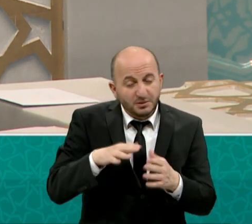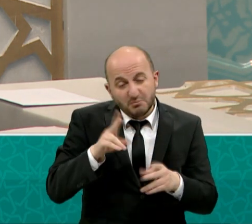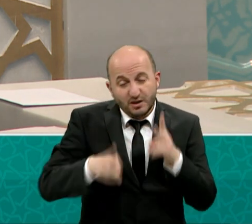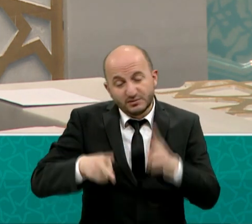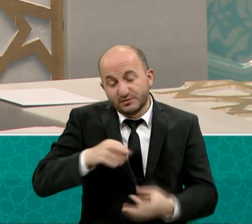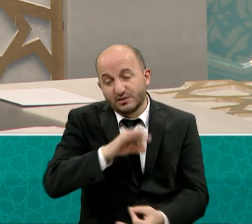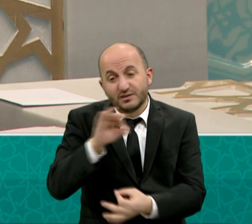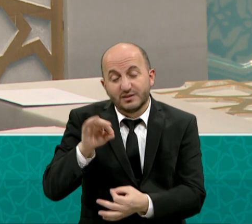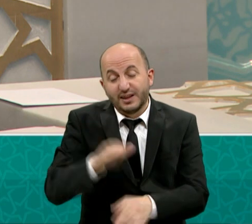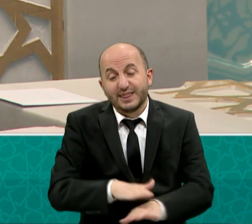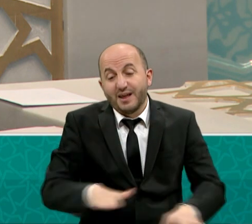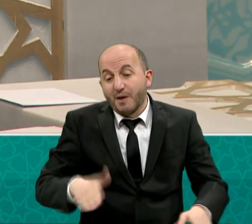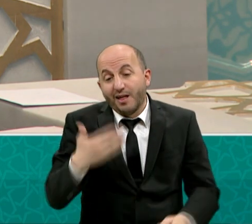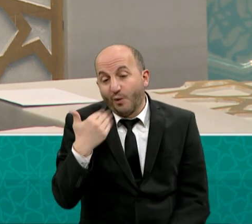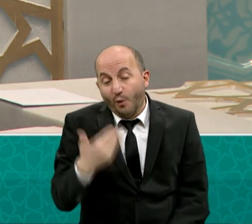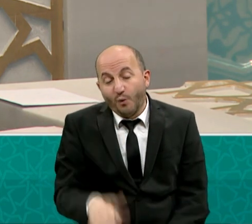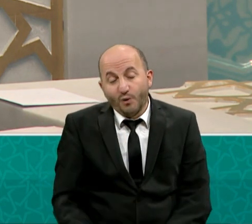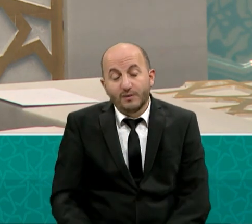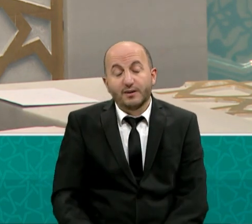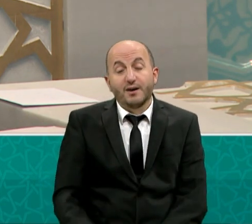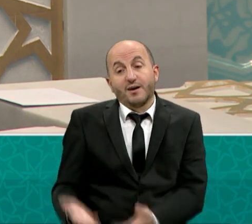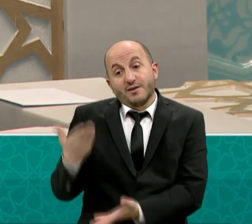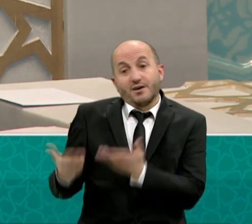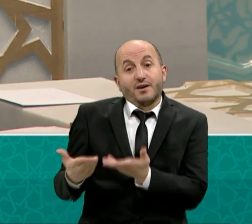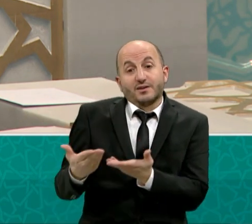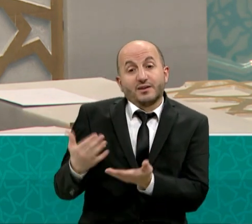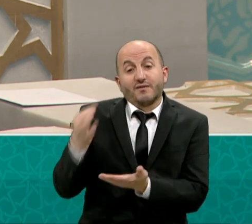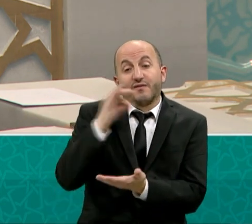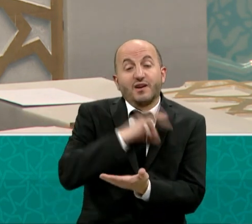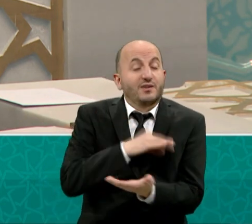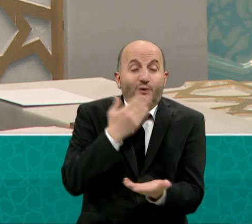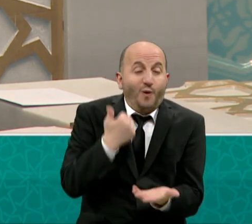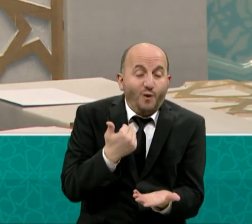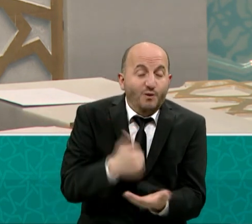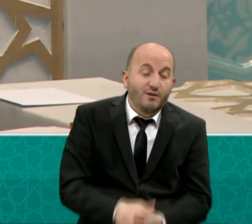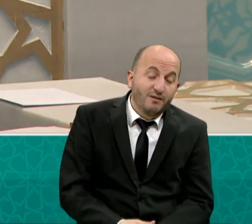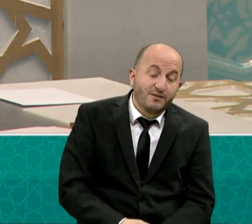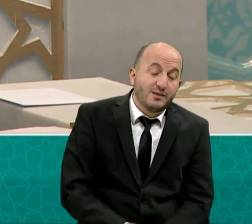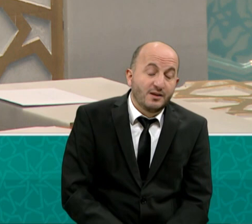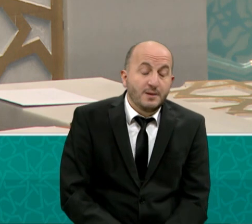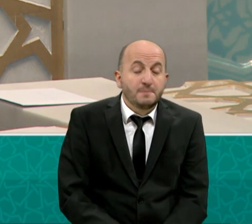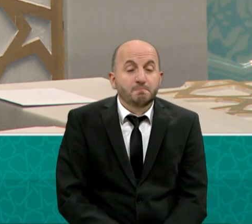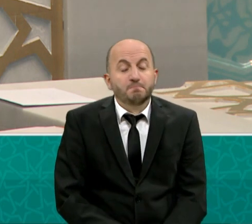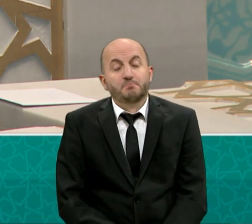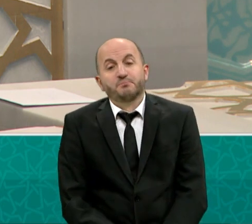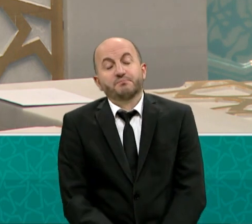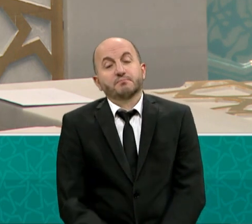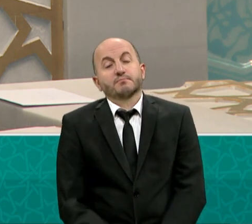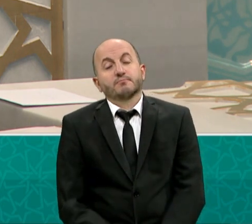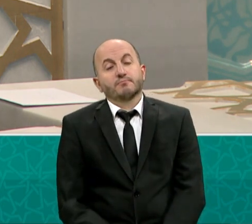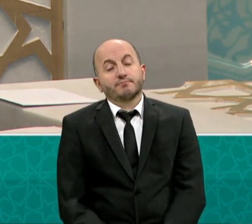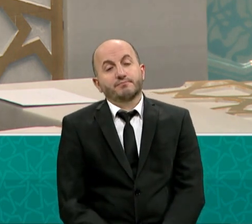insanların. Ama bunun temeli olmaz. Bunun ahiret boyutu olmaz. Onun için elbette şimdi